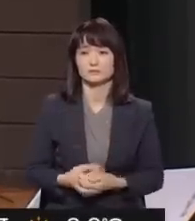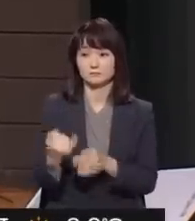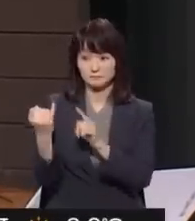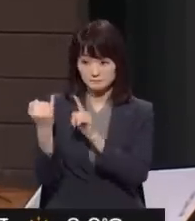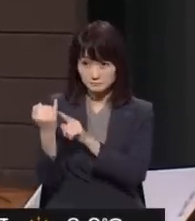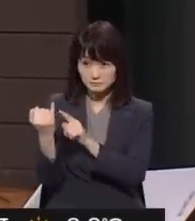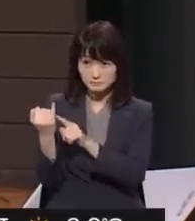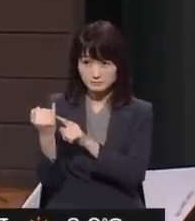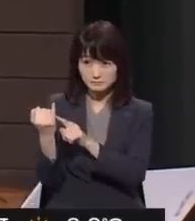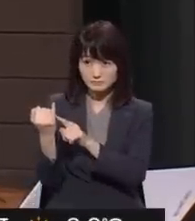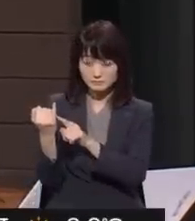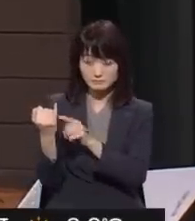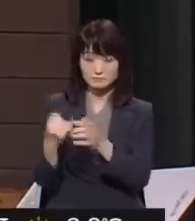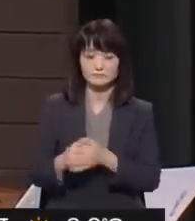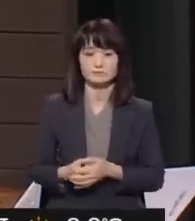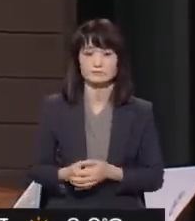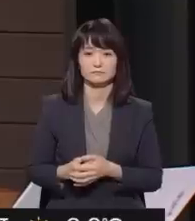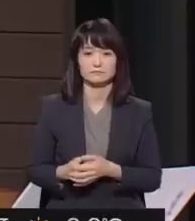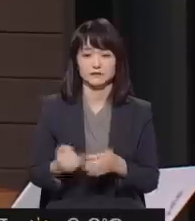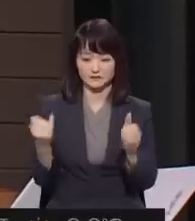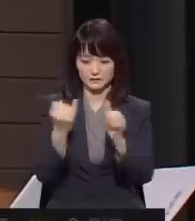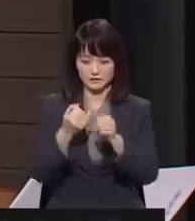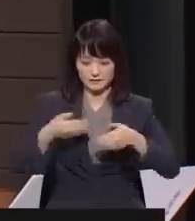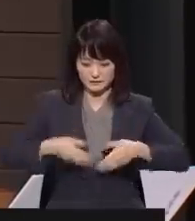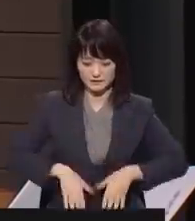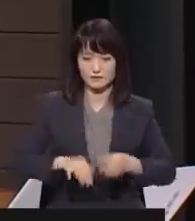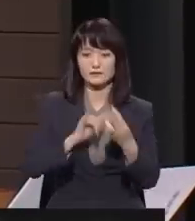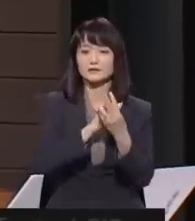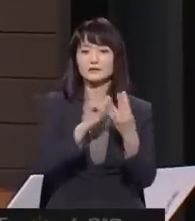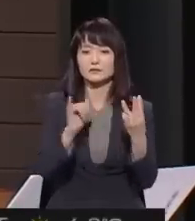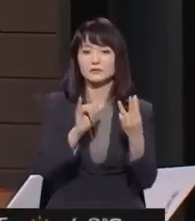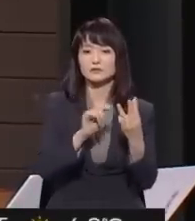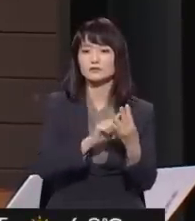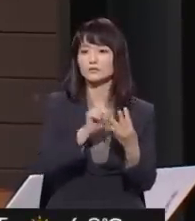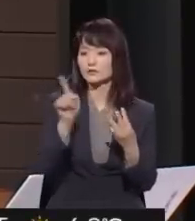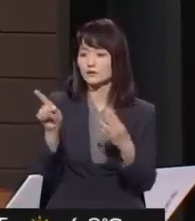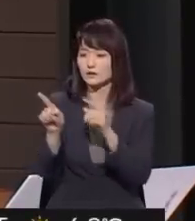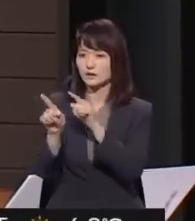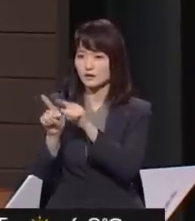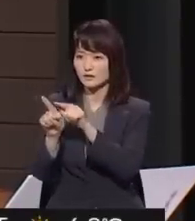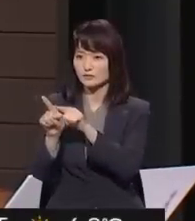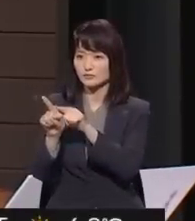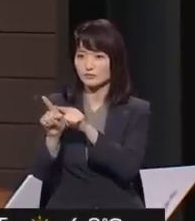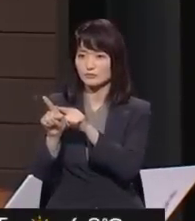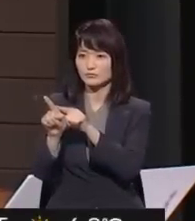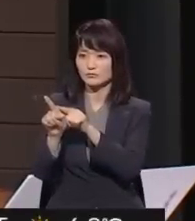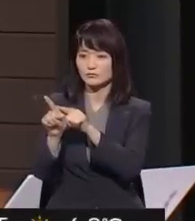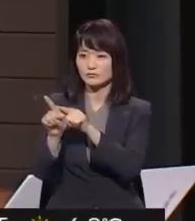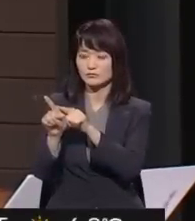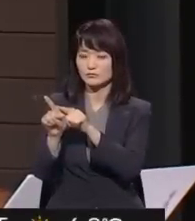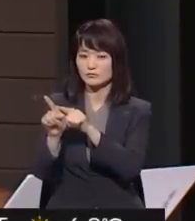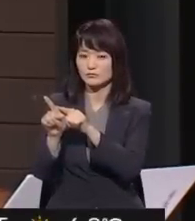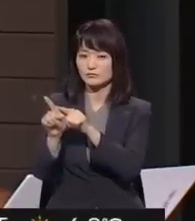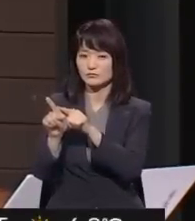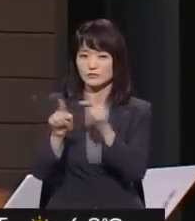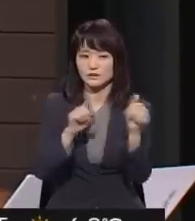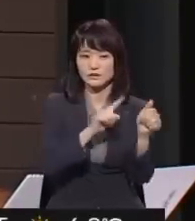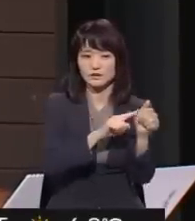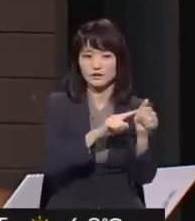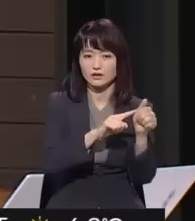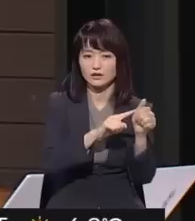여성과 낳은이 세 명의 아이 중에 한 명이이 사연자분과 닮은 데가 없어